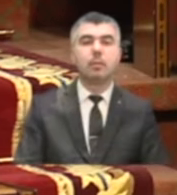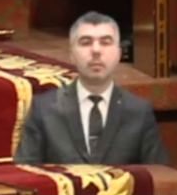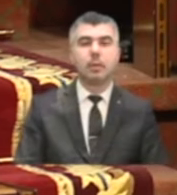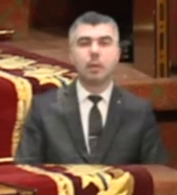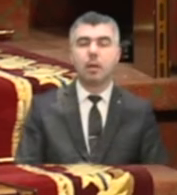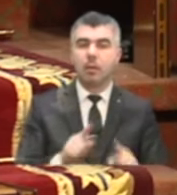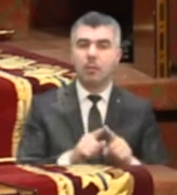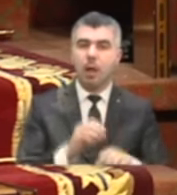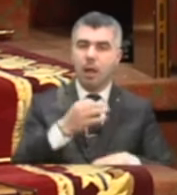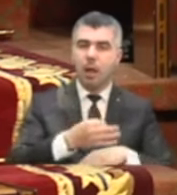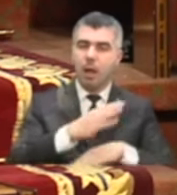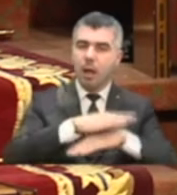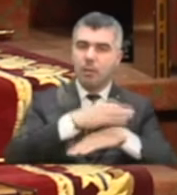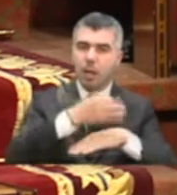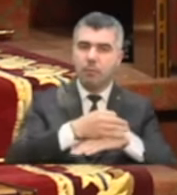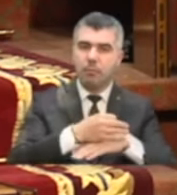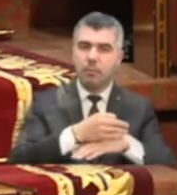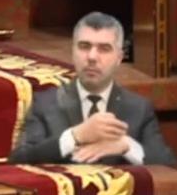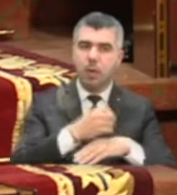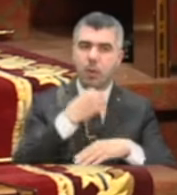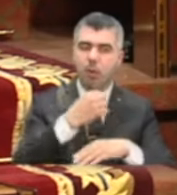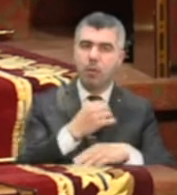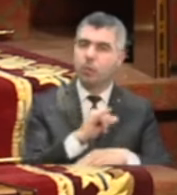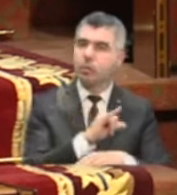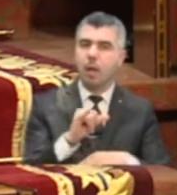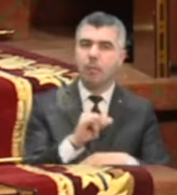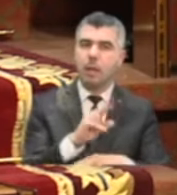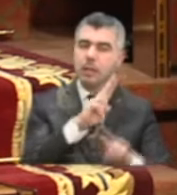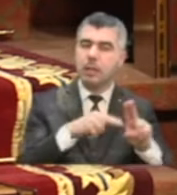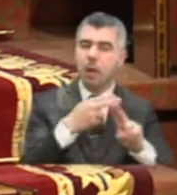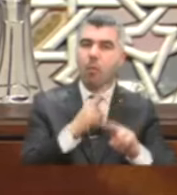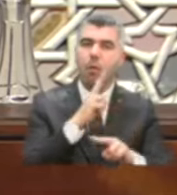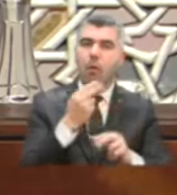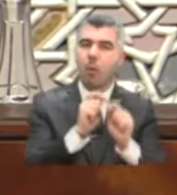أنكم ضبطوا الجلسة وما تخليوش النواب ياخذوا الكلمة ملي تكون الحكومة تترد. شكرا.